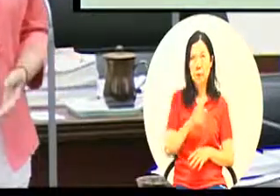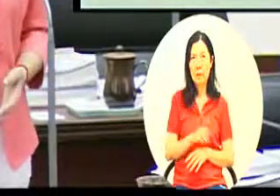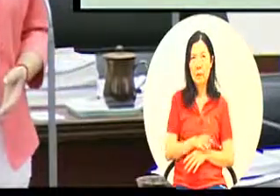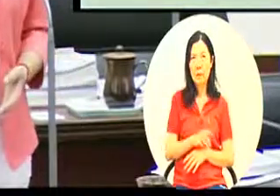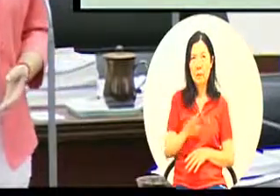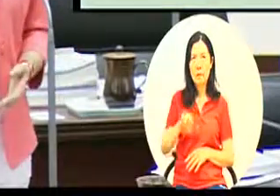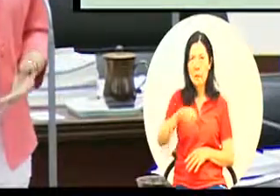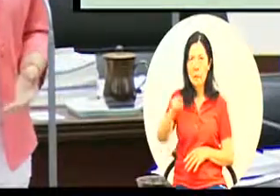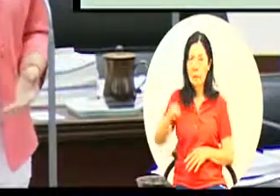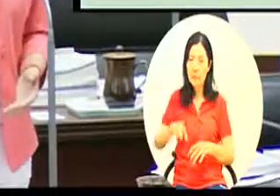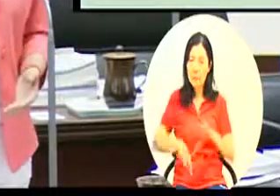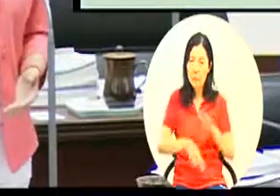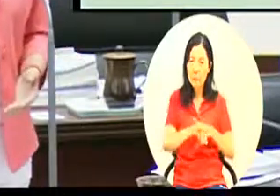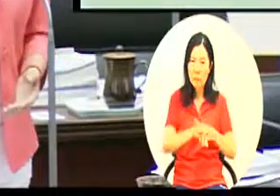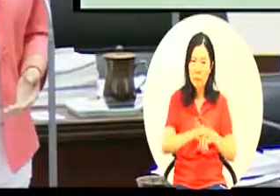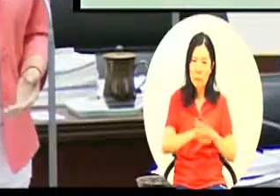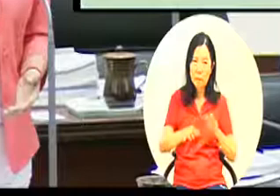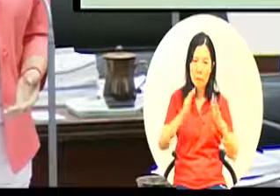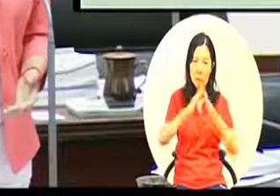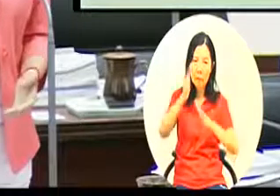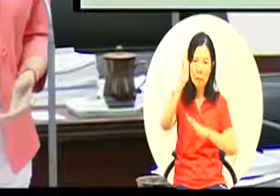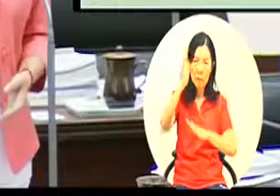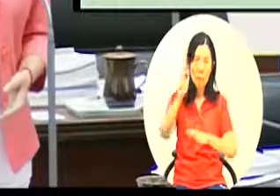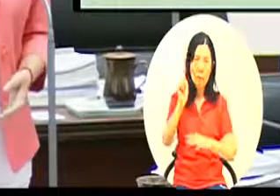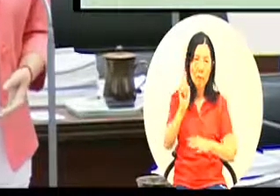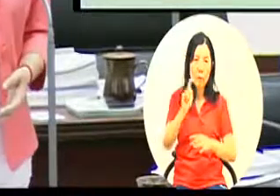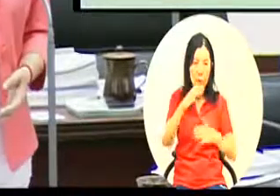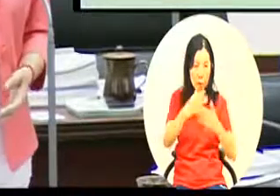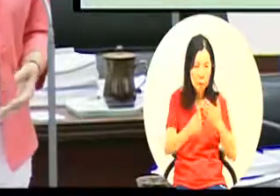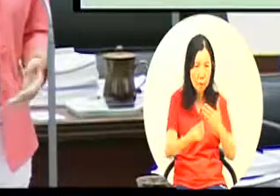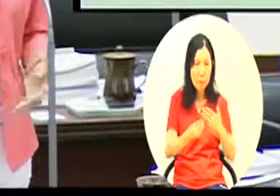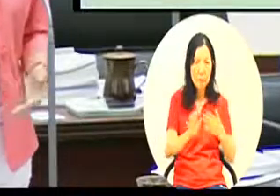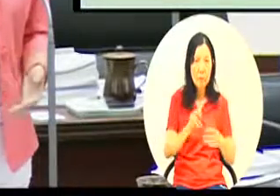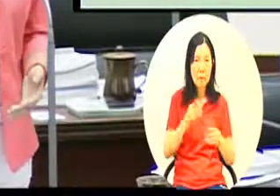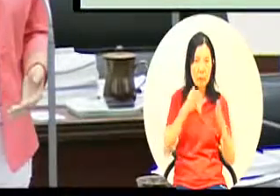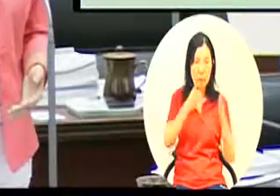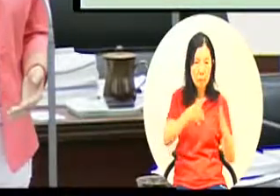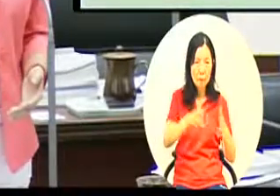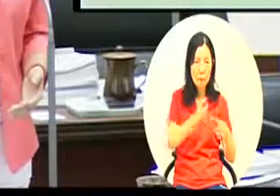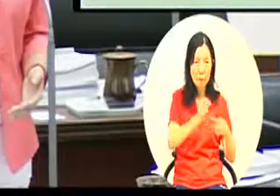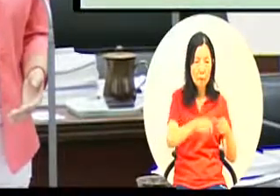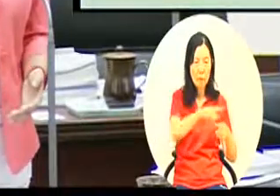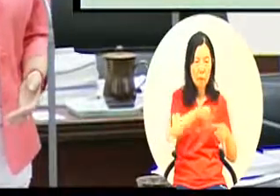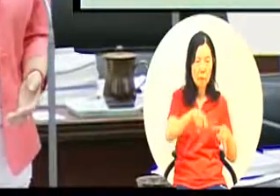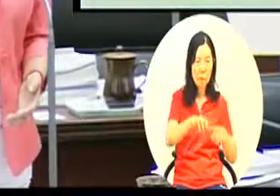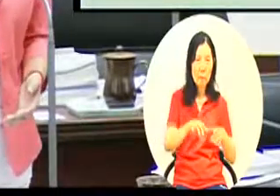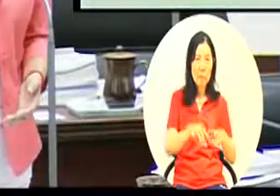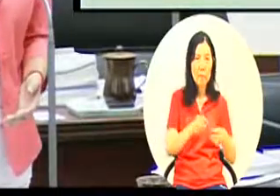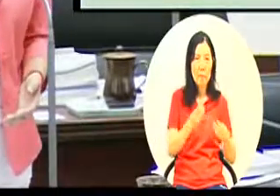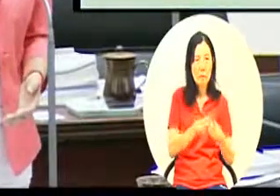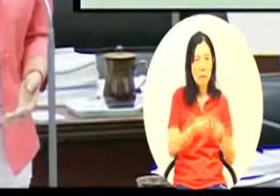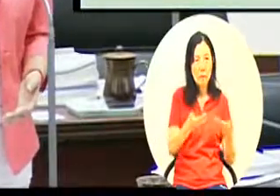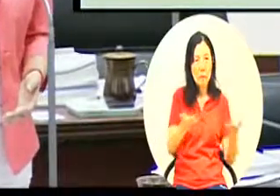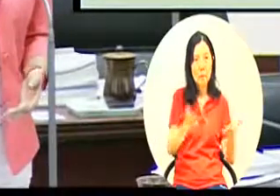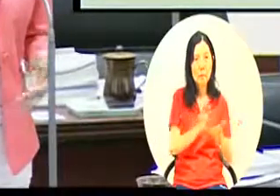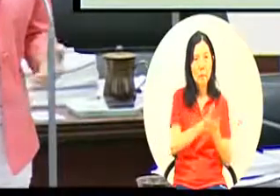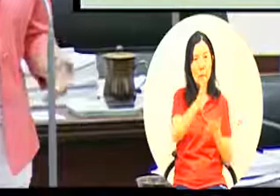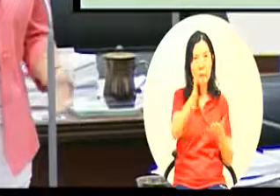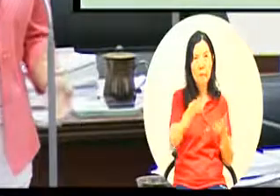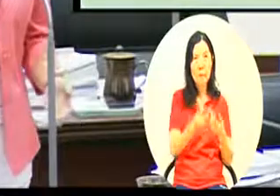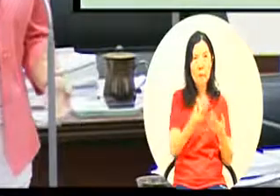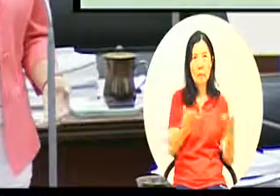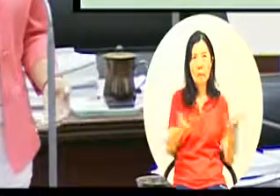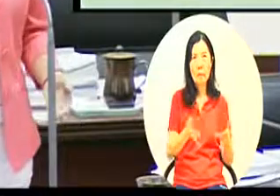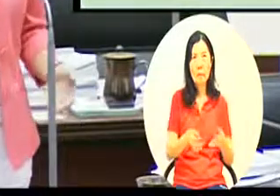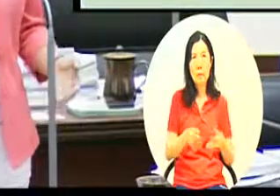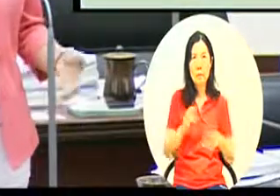违法。现在市府的有什么任何的规划，对这些业者，他们何去何从？他们不能